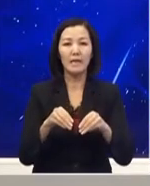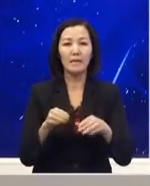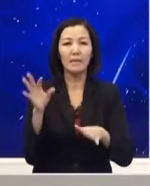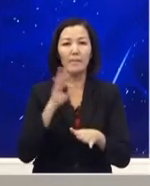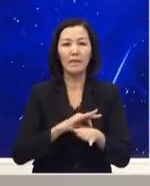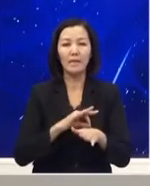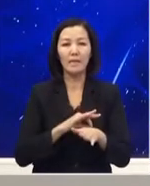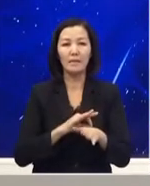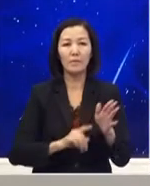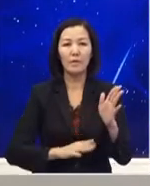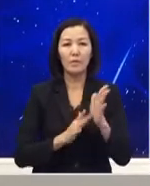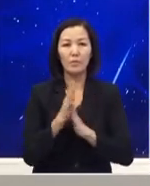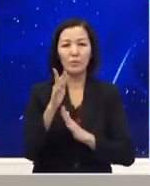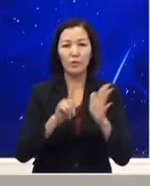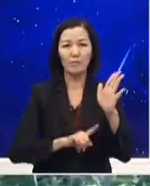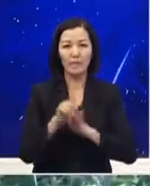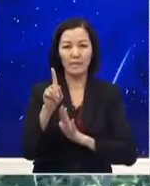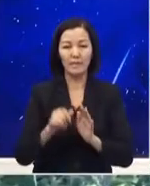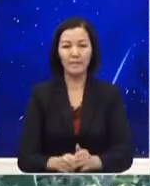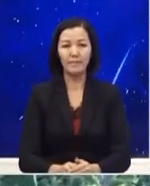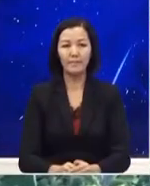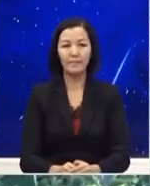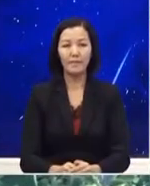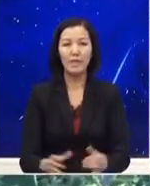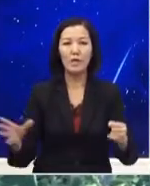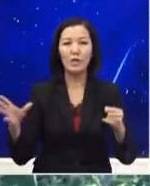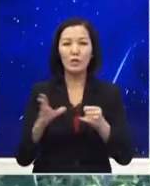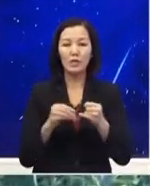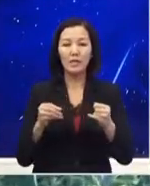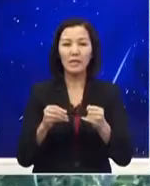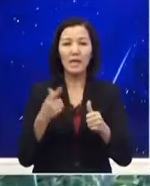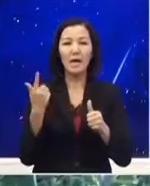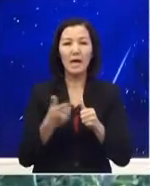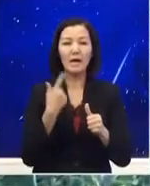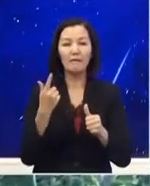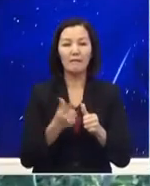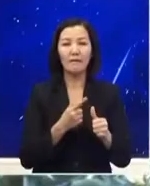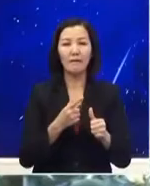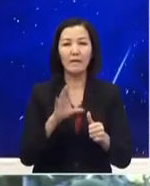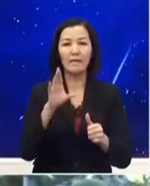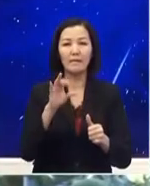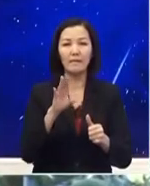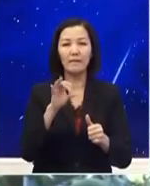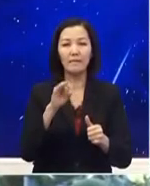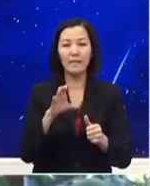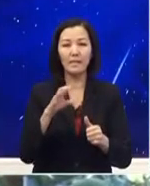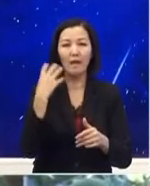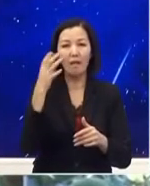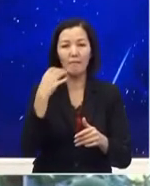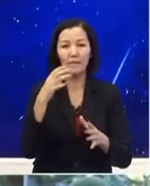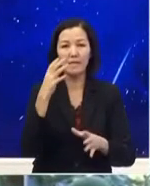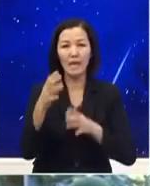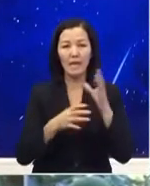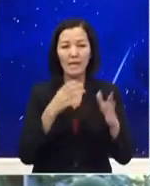пайдаланып игеру деп аталады. Жер бетінде Алматы ауылының атасы Алатау бөктеріндегі сиверс алмасы екенін әлем